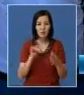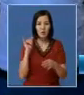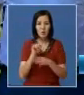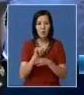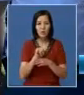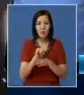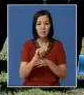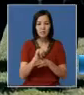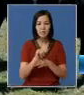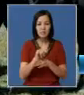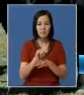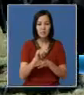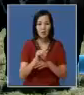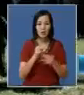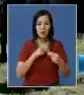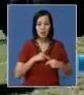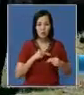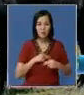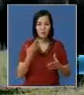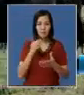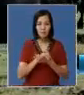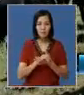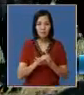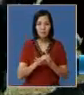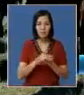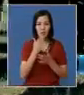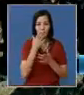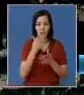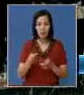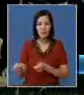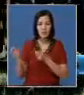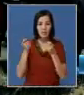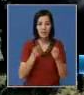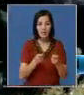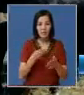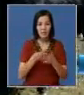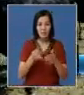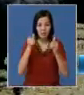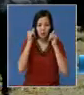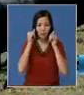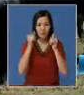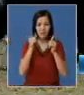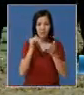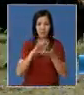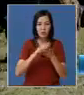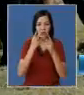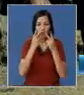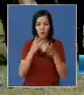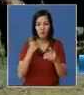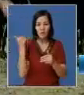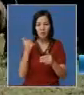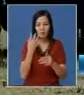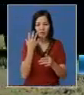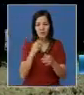арқарлы майбүйрек серіктестігінің жұмысымен танысты. Шетелден әкелініп жерсіндірілген асыл тұқымды сиырлардың жағдайын көрді. Аптап ыстық пен